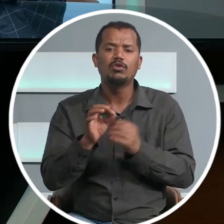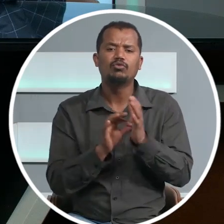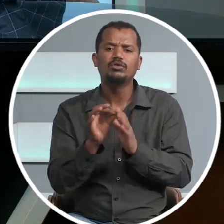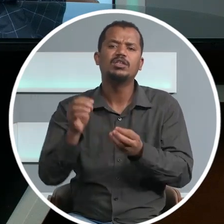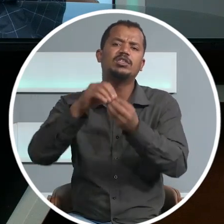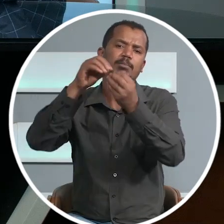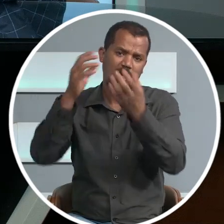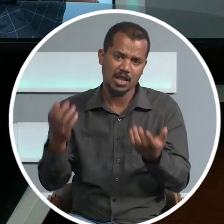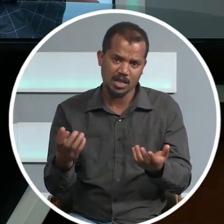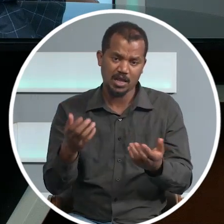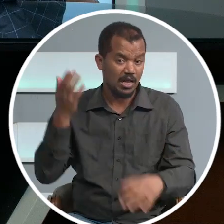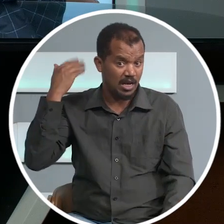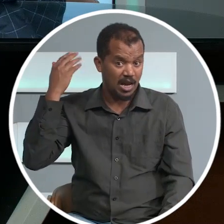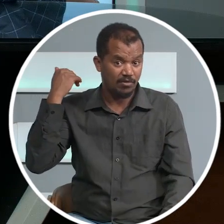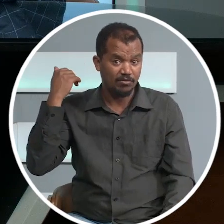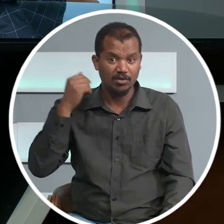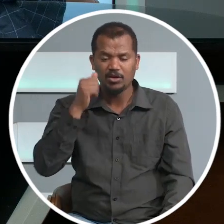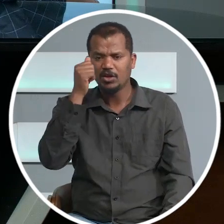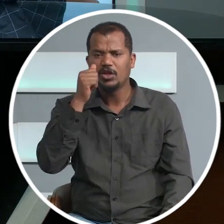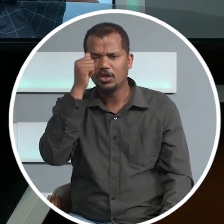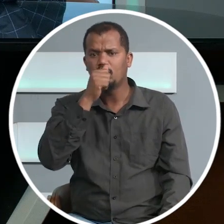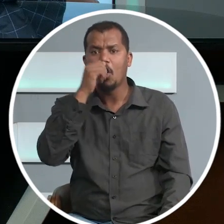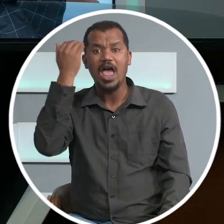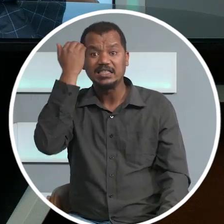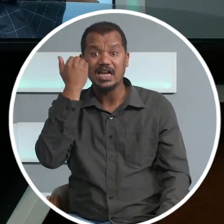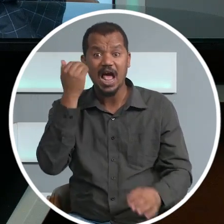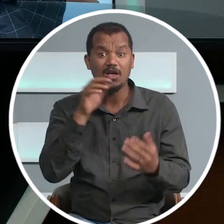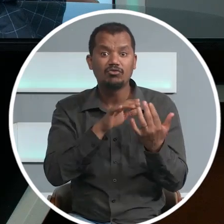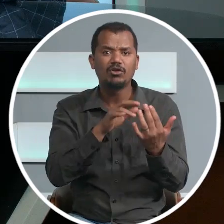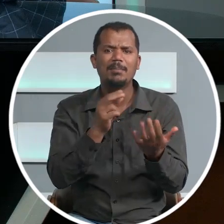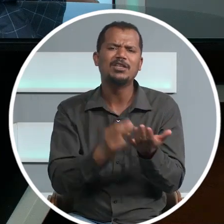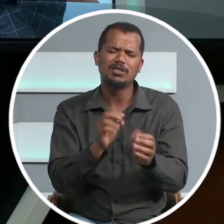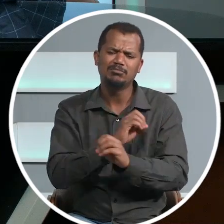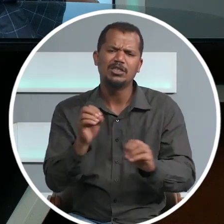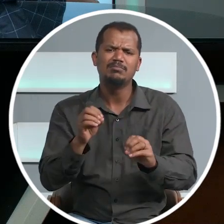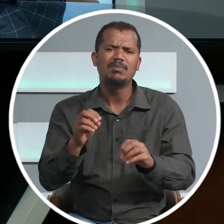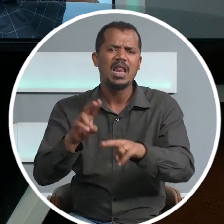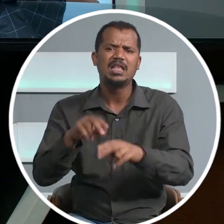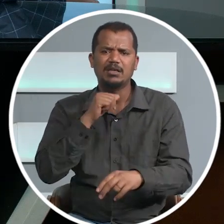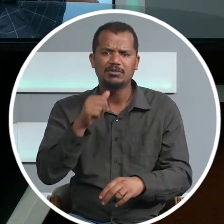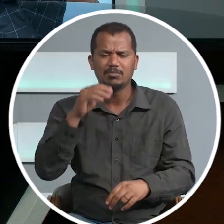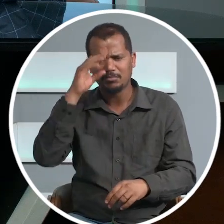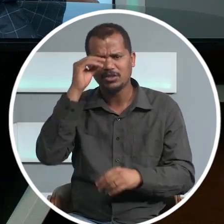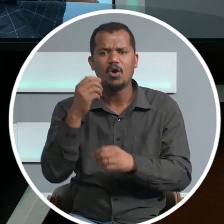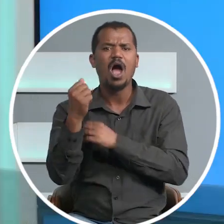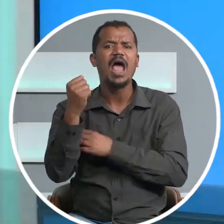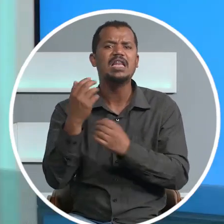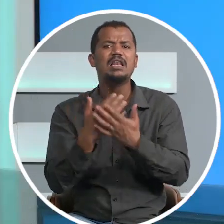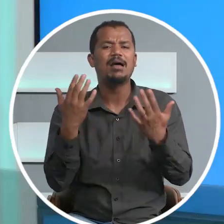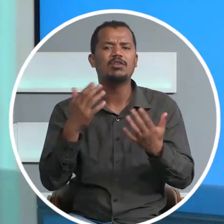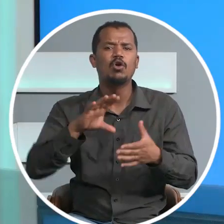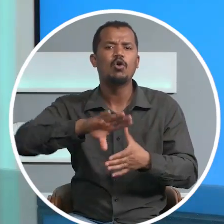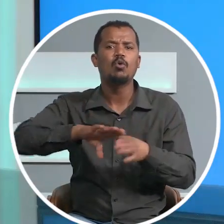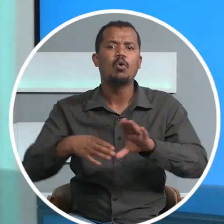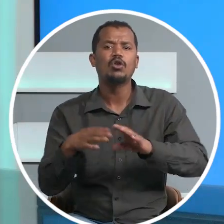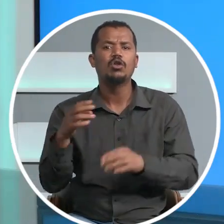ቁጥር እየጨመረ ነው። ላለፉት ከኢትዮ ኤርትራ ጦርነት በኋላ መንግስት አሁንም በጀት አልመደበም። በሰው ኃይል ልማት ላይ